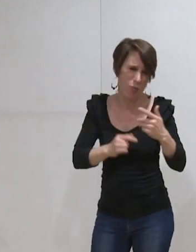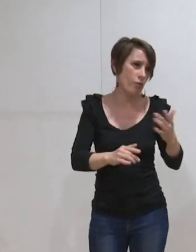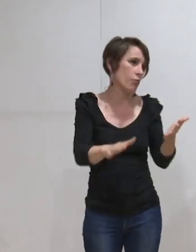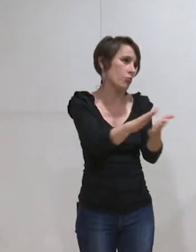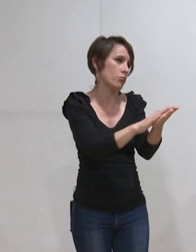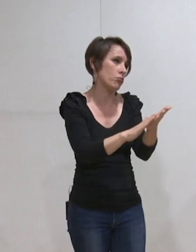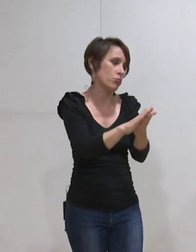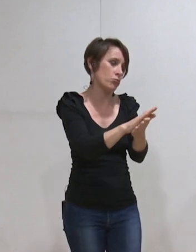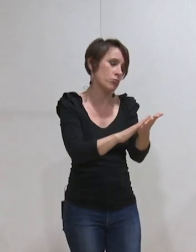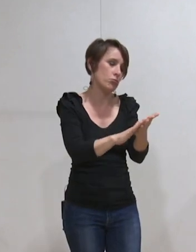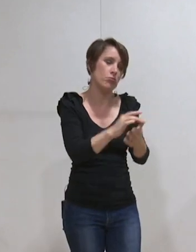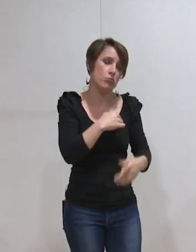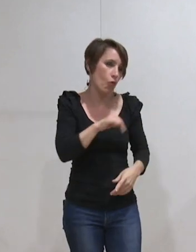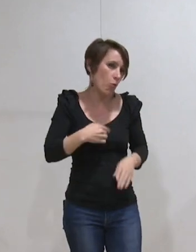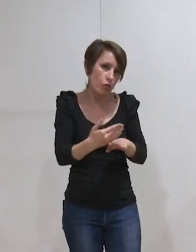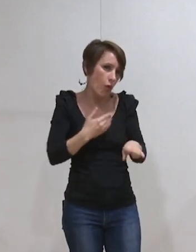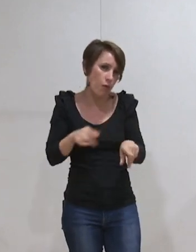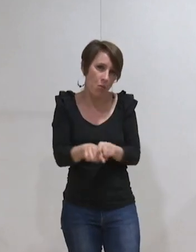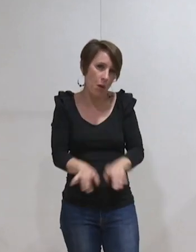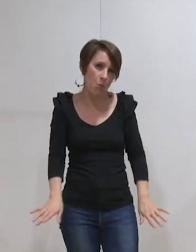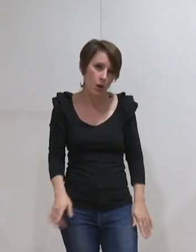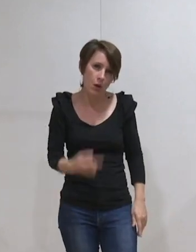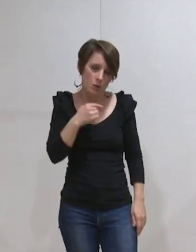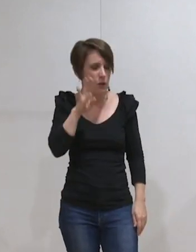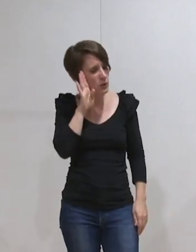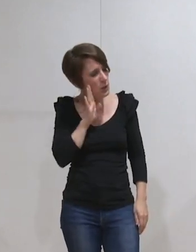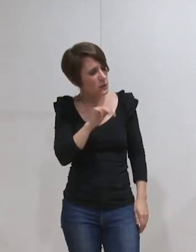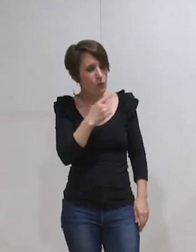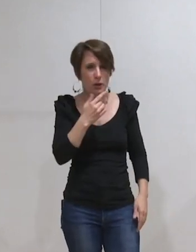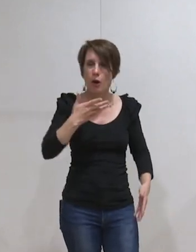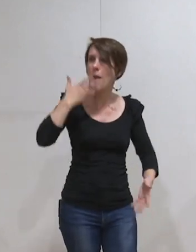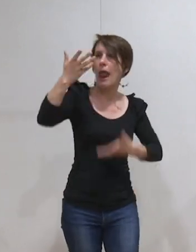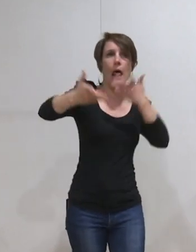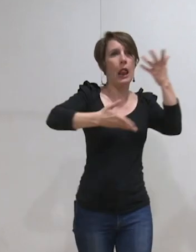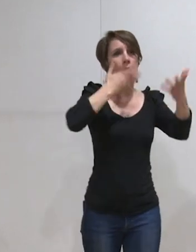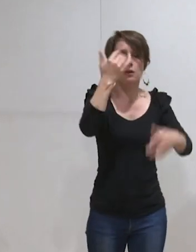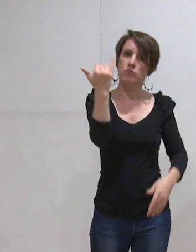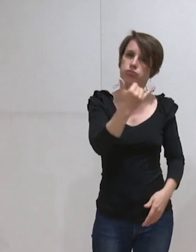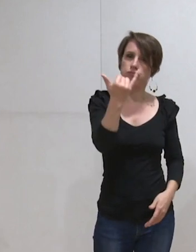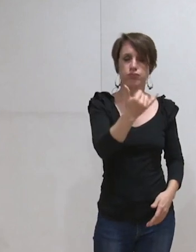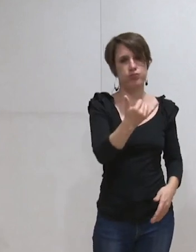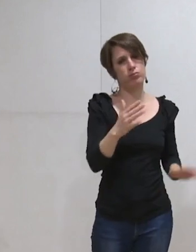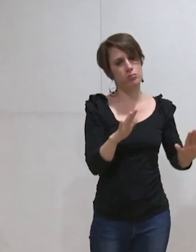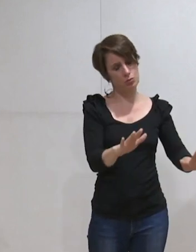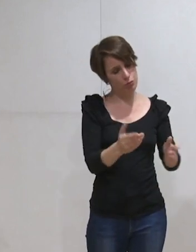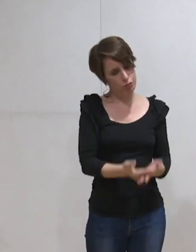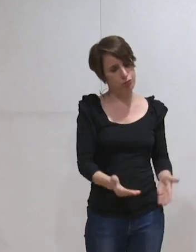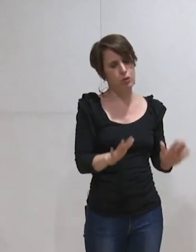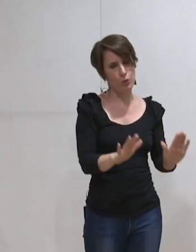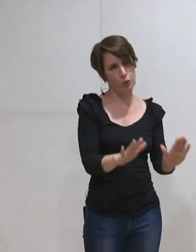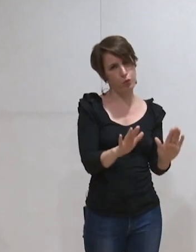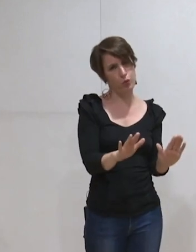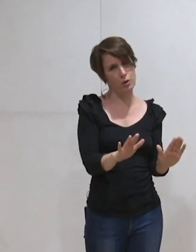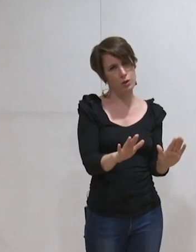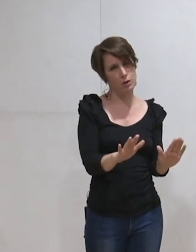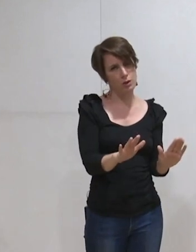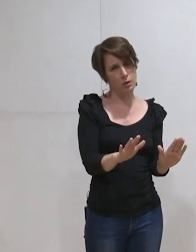franchement un peu d'humilité un peu de modestie essayons d'avancer avec les choses posées en disant essayant